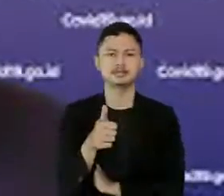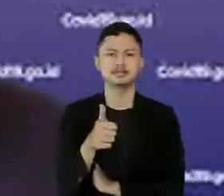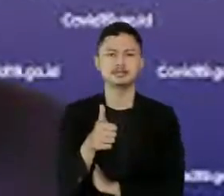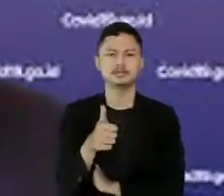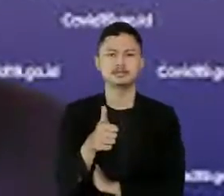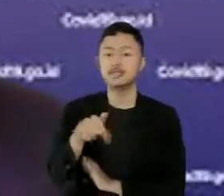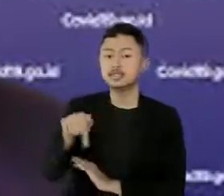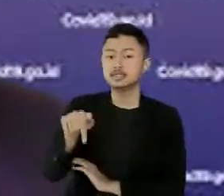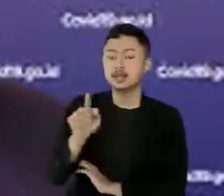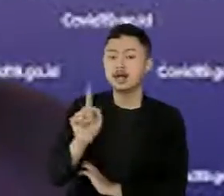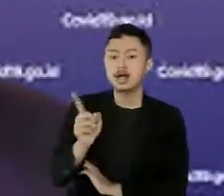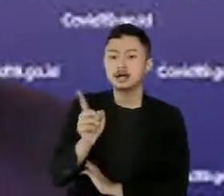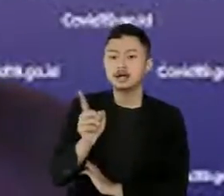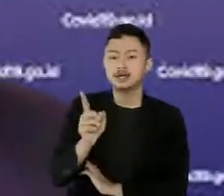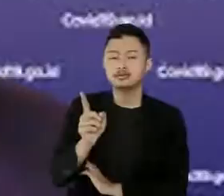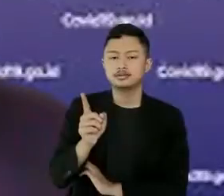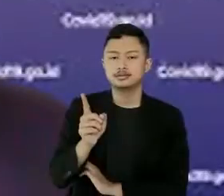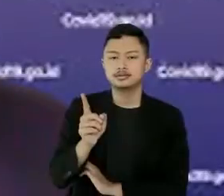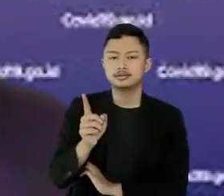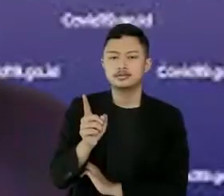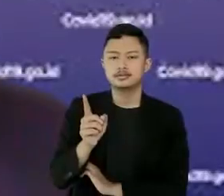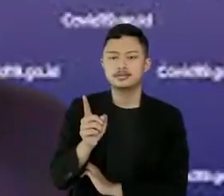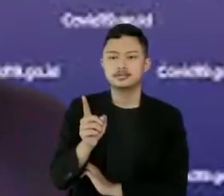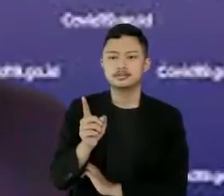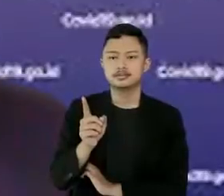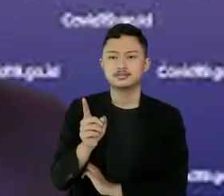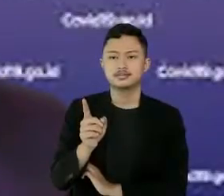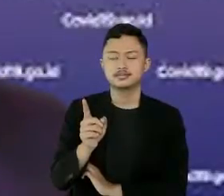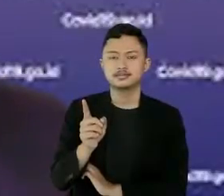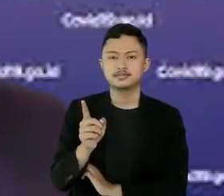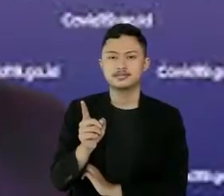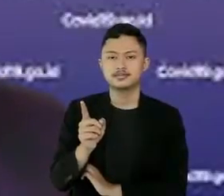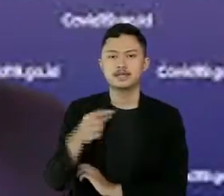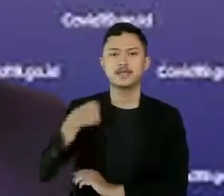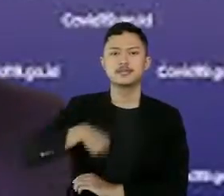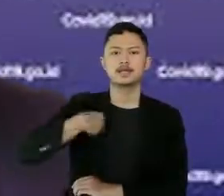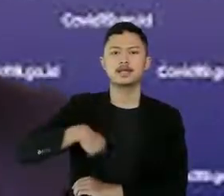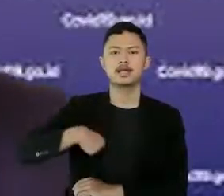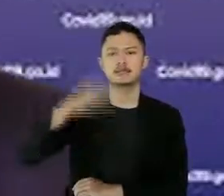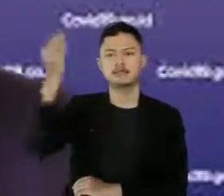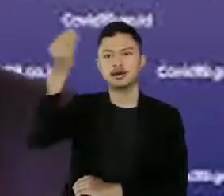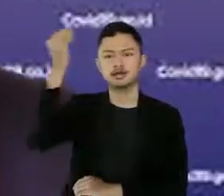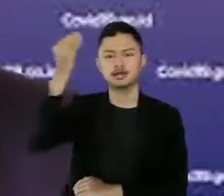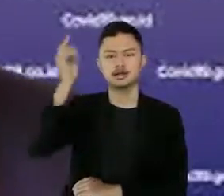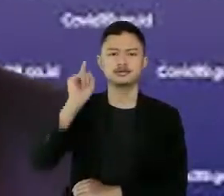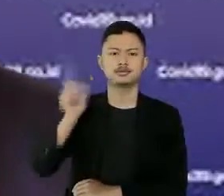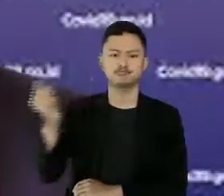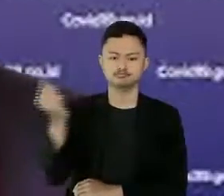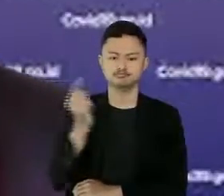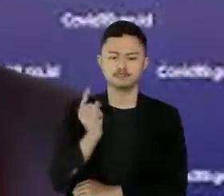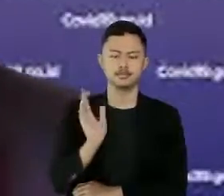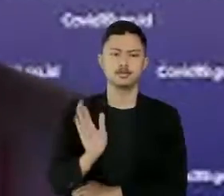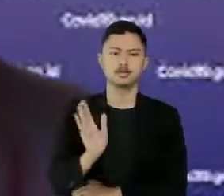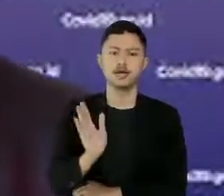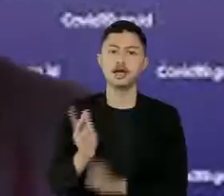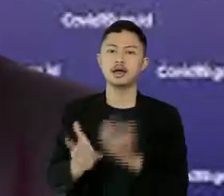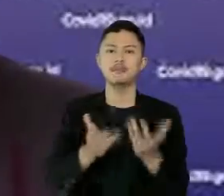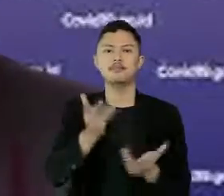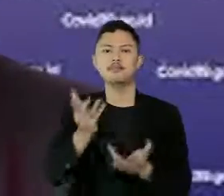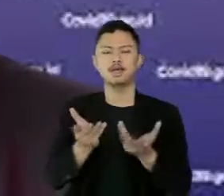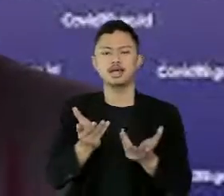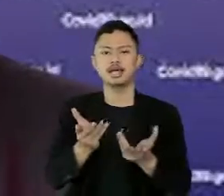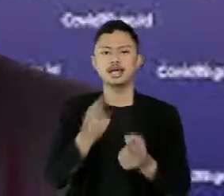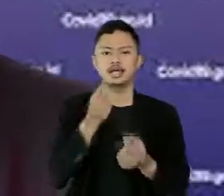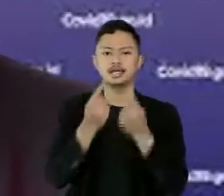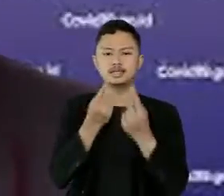Kalau nggak salah di sini juga ada dari pihak Kementerian Pariwisata juga hadir. Nanti barangkali ya,